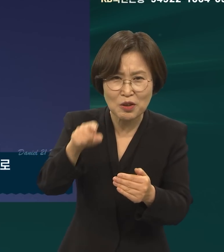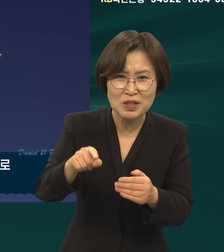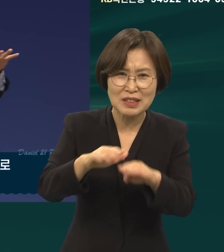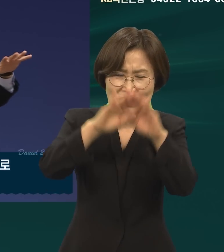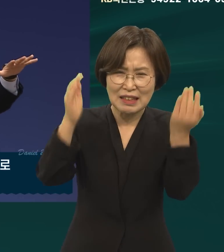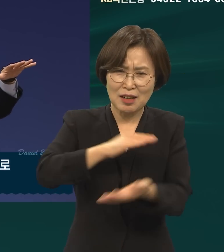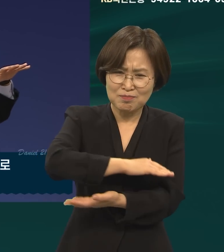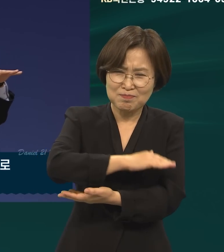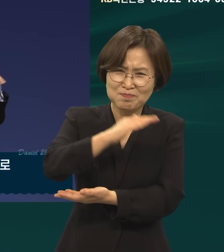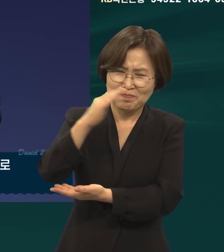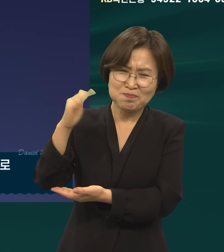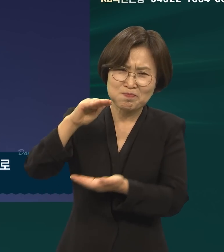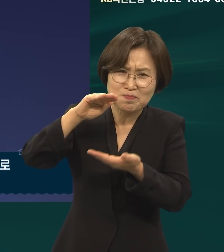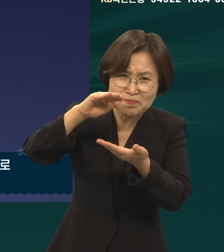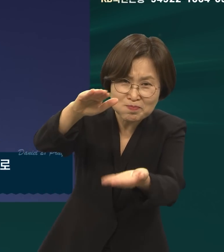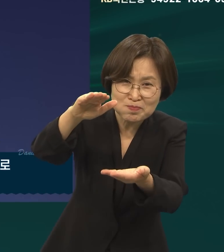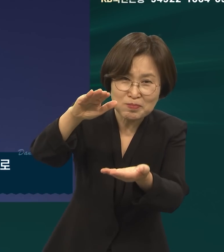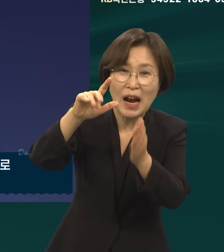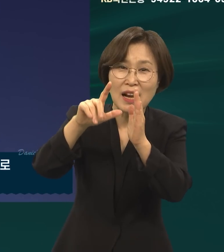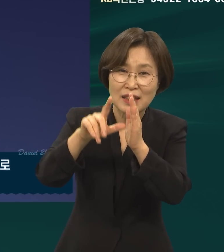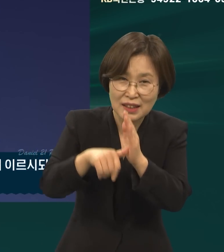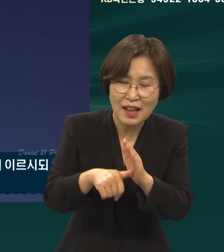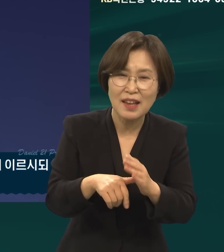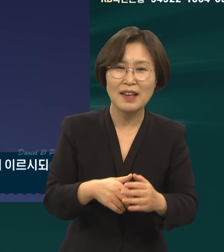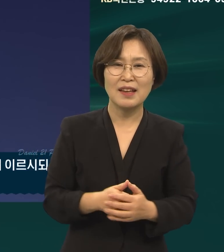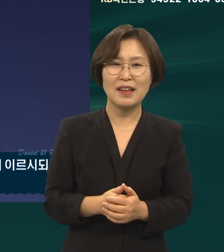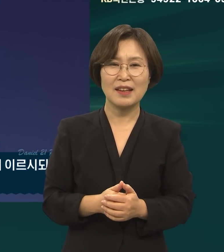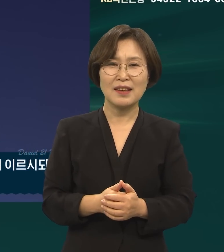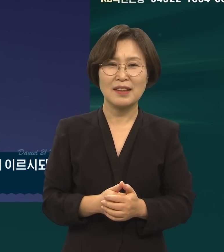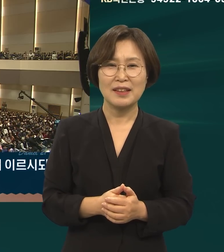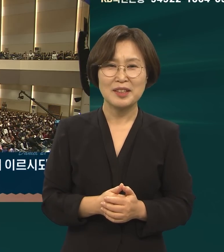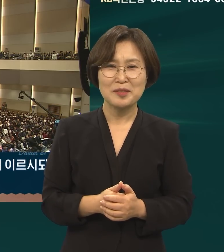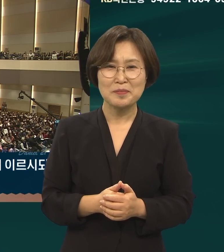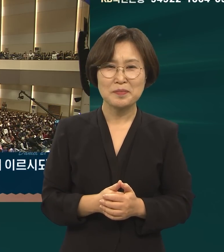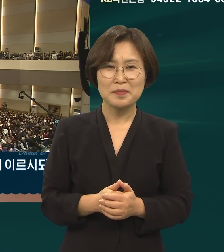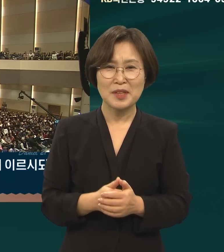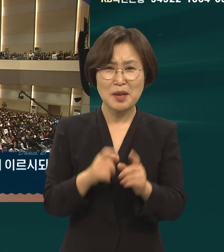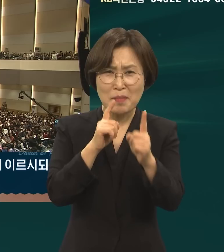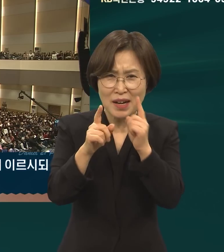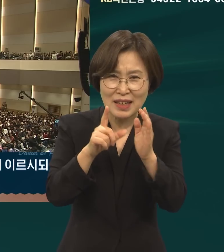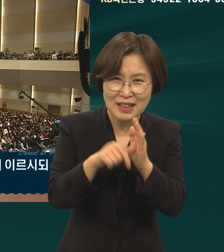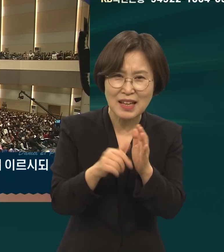다 증거, 간증을 나누고 있는 그때 36절을 다 같이 읽습니다.